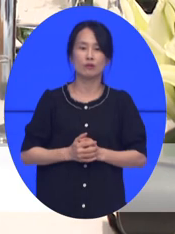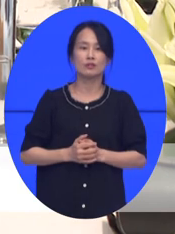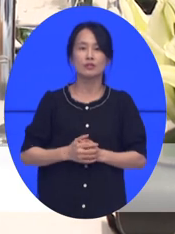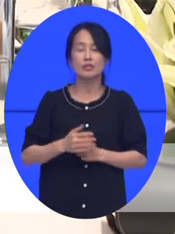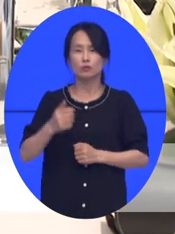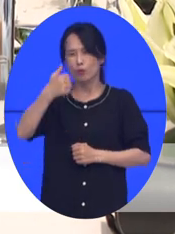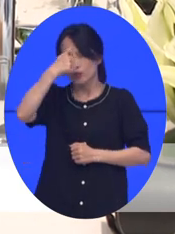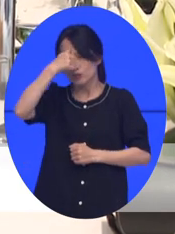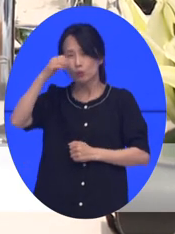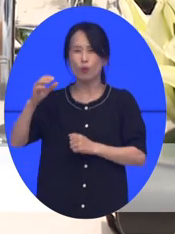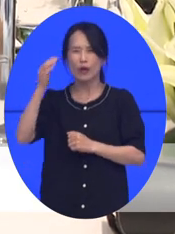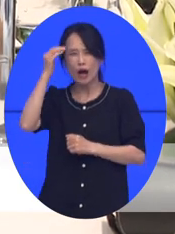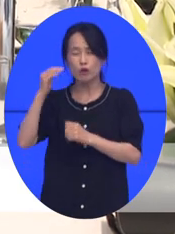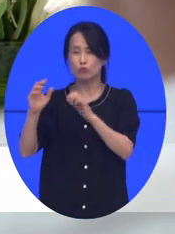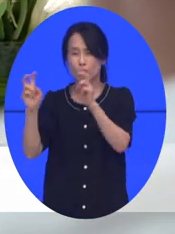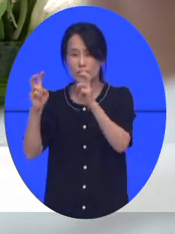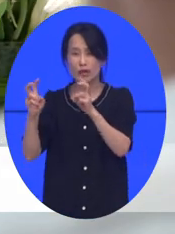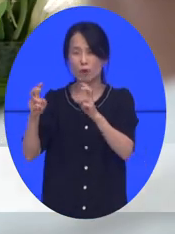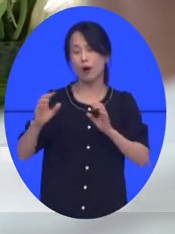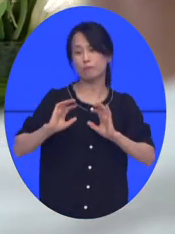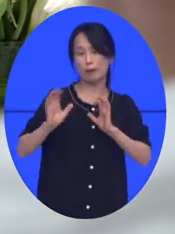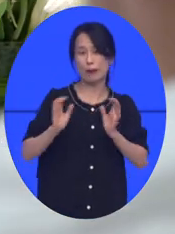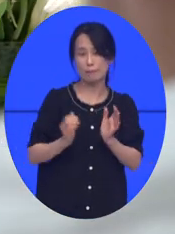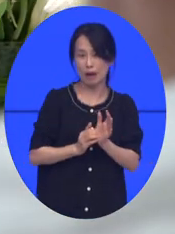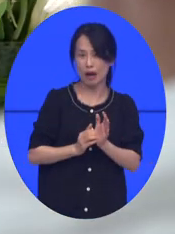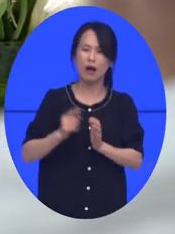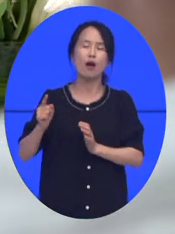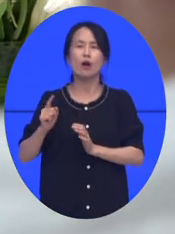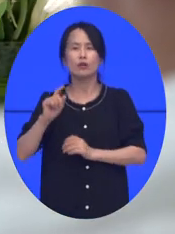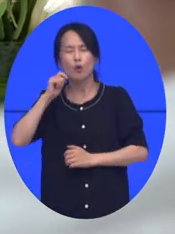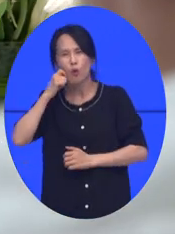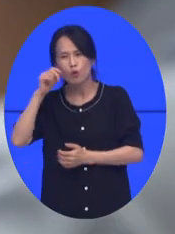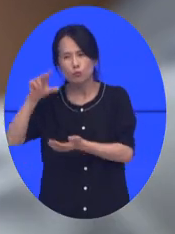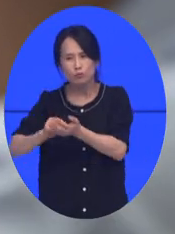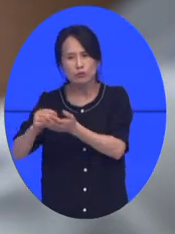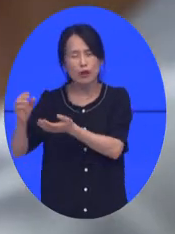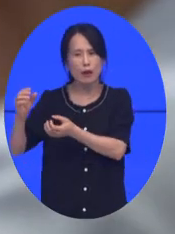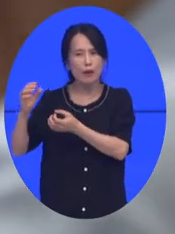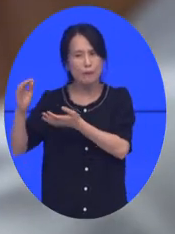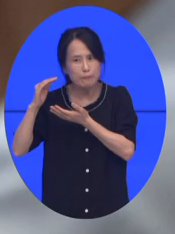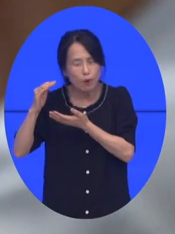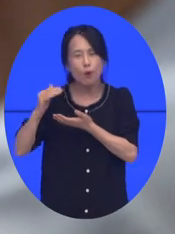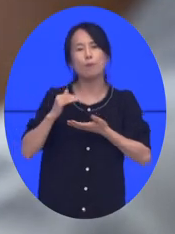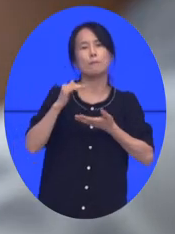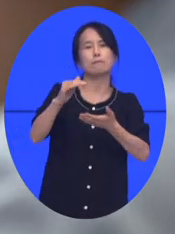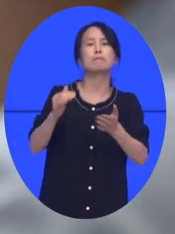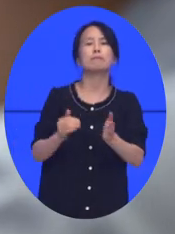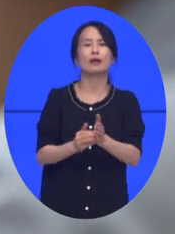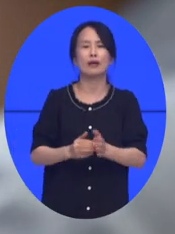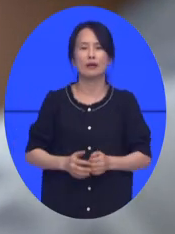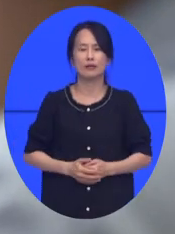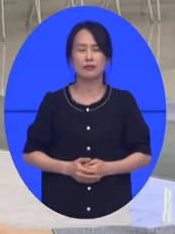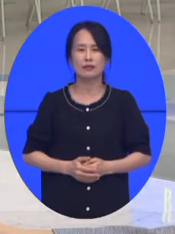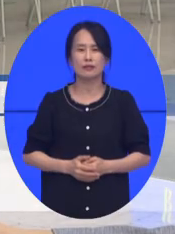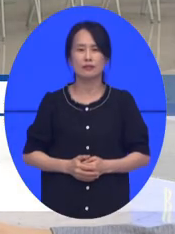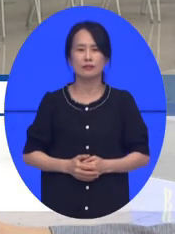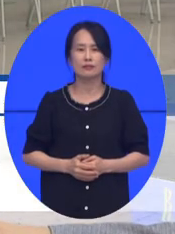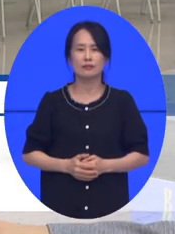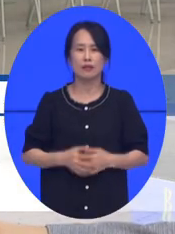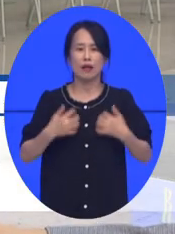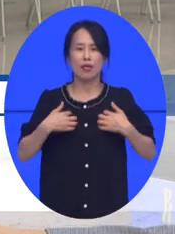진출한 기업들과 간담회도 가졌는데 여기서 나온 기업들의 애환을 대신 전하는 역할도 마다하지 않았습니다.